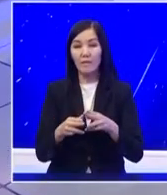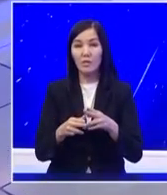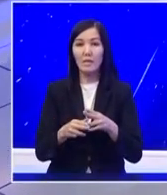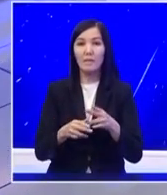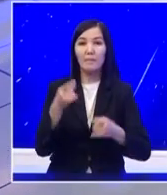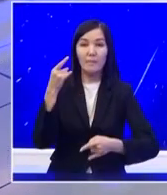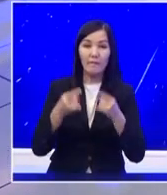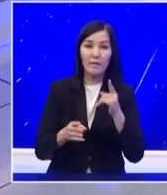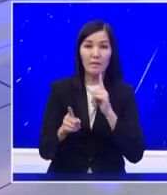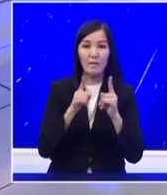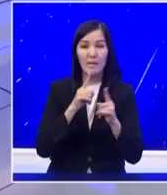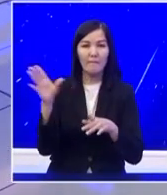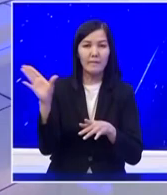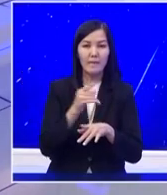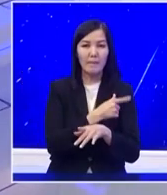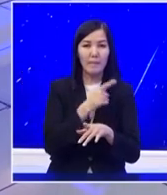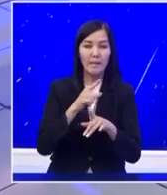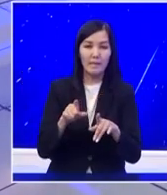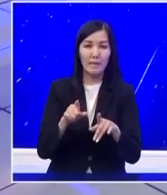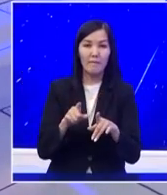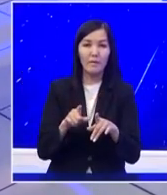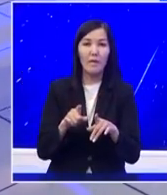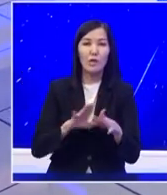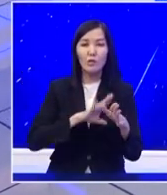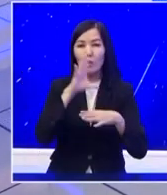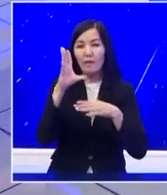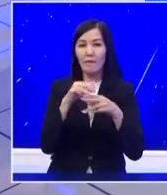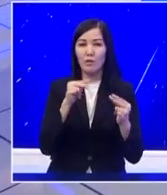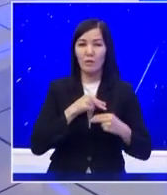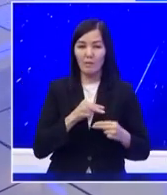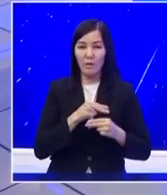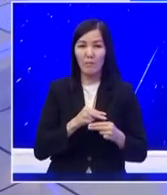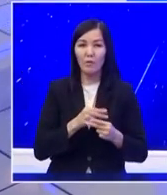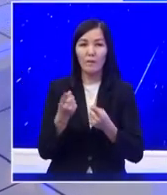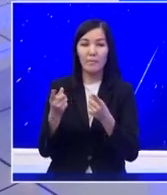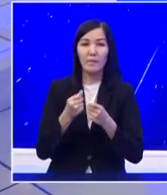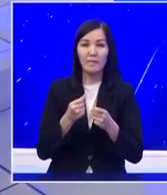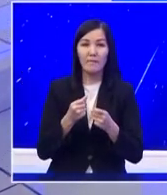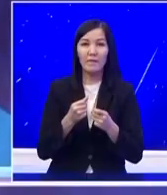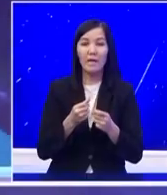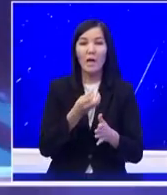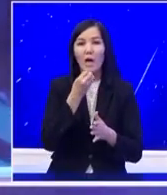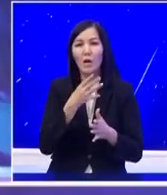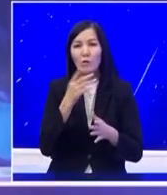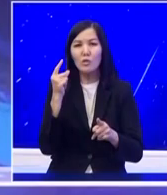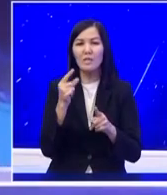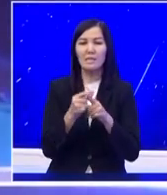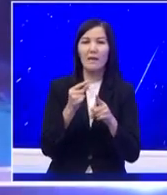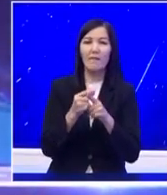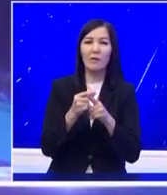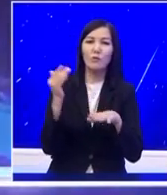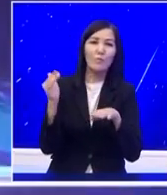Байжуманов поблагодарил всех медиков региона, которые неустанно трудятся в борьбе с пандемией, и призвал граждан неукоснительно выполнять